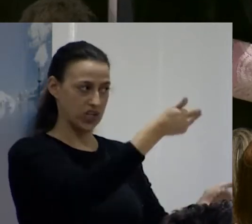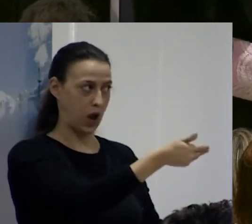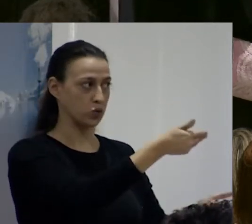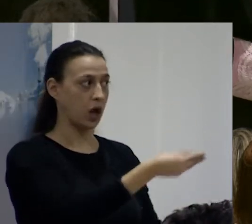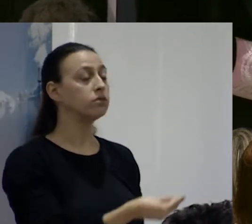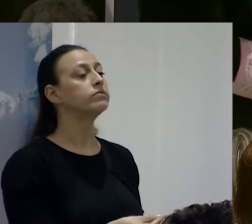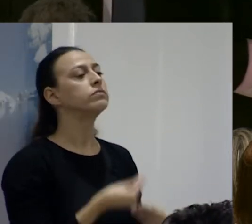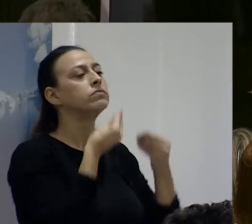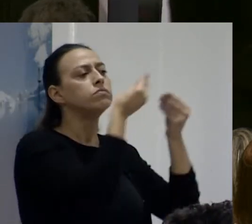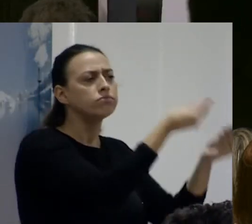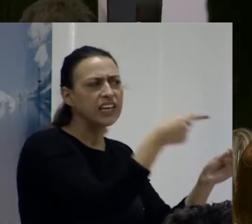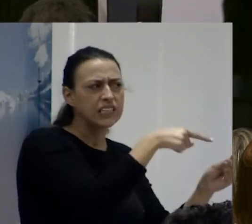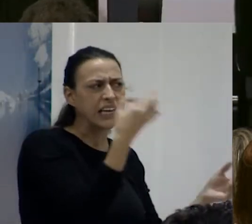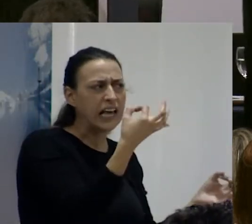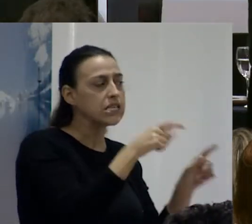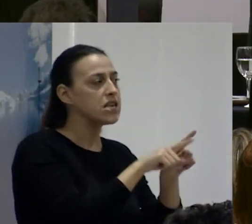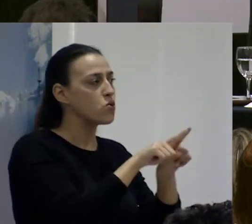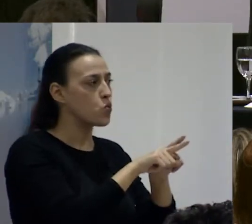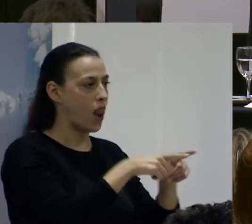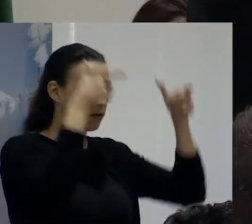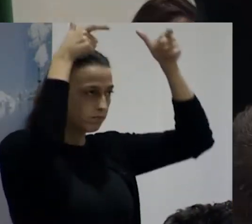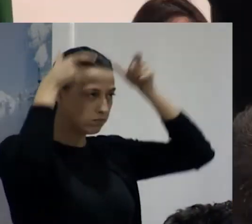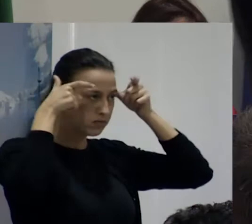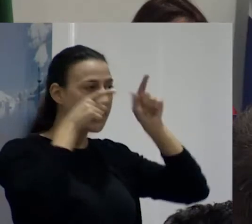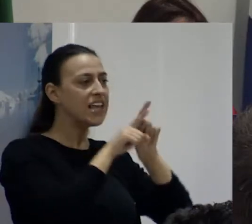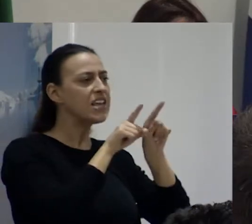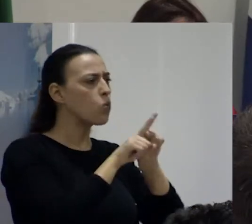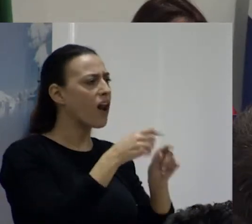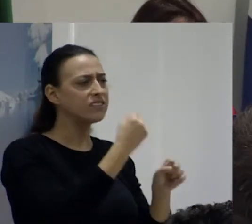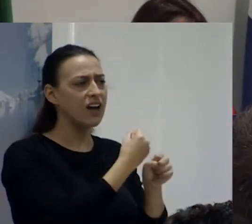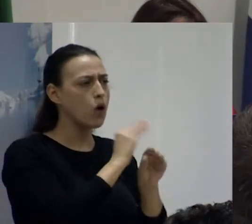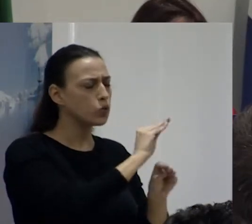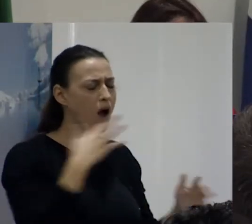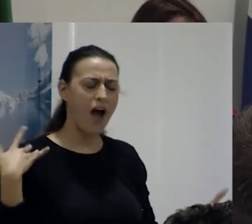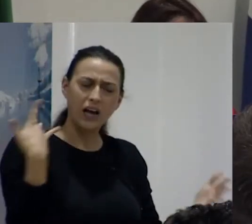aquest birret com a corona dels vostres estudis i mèrits.